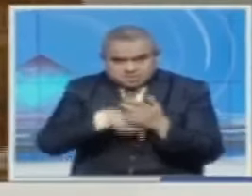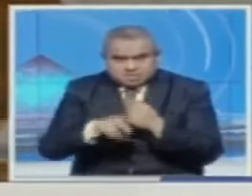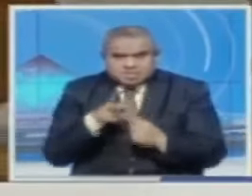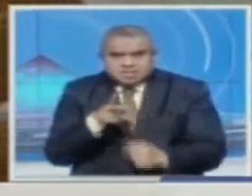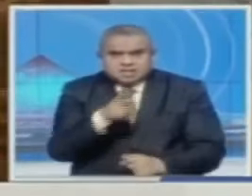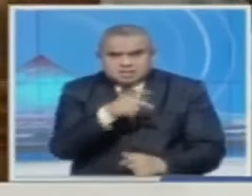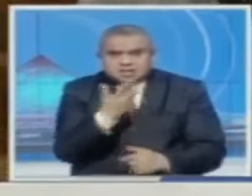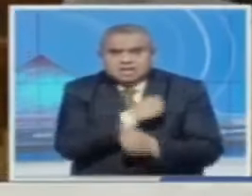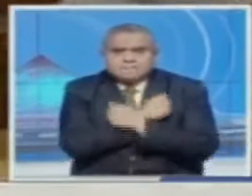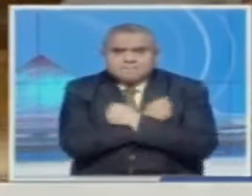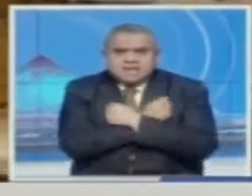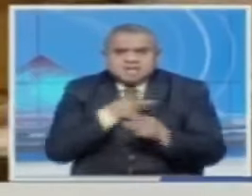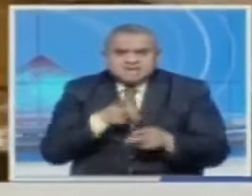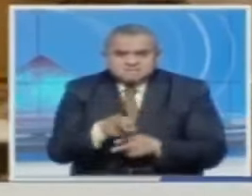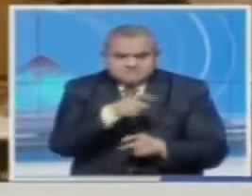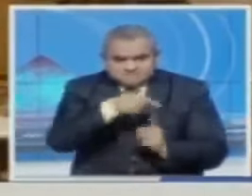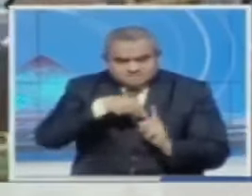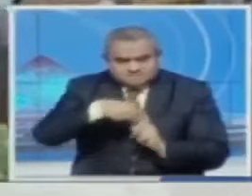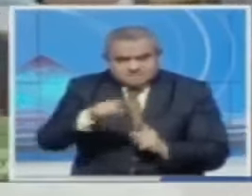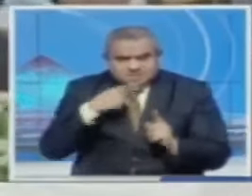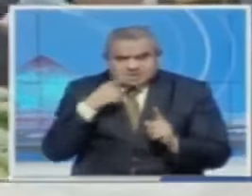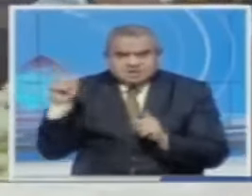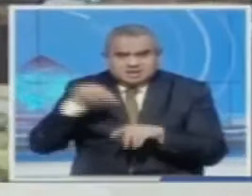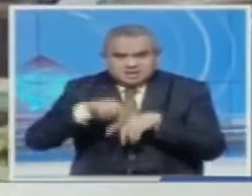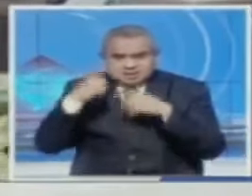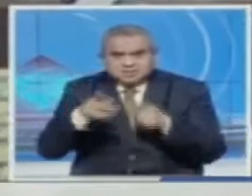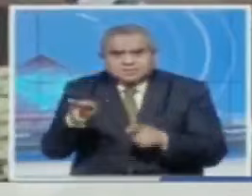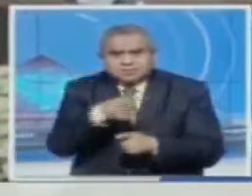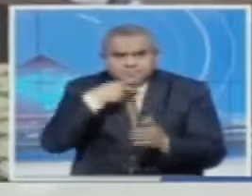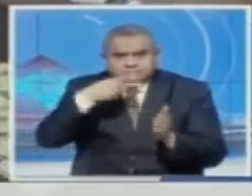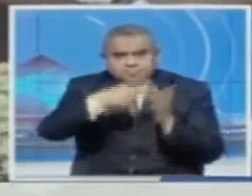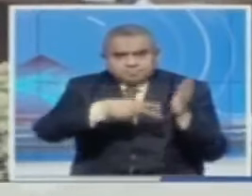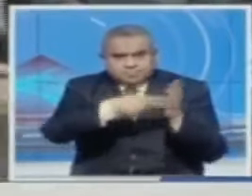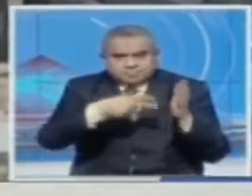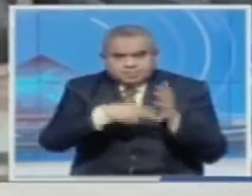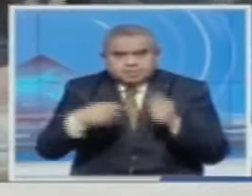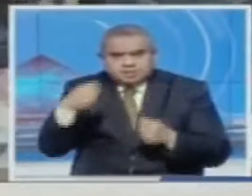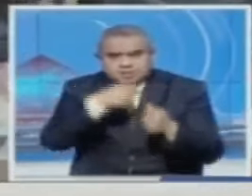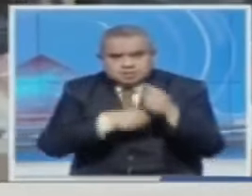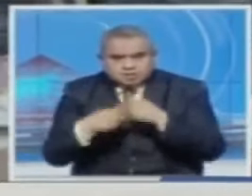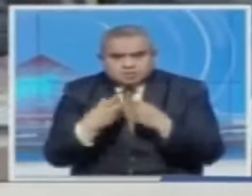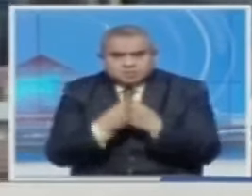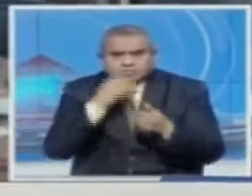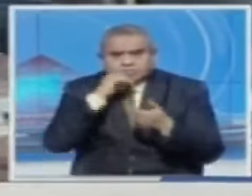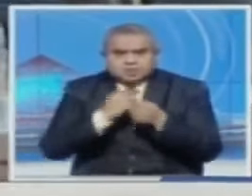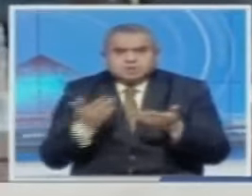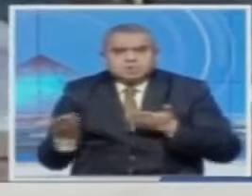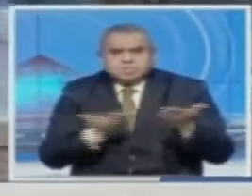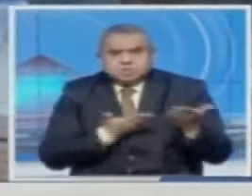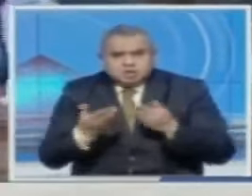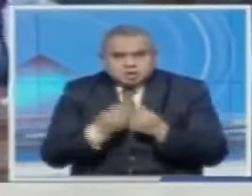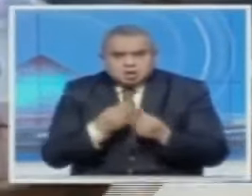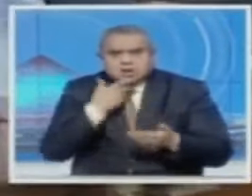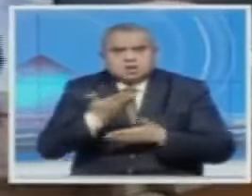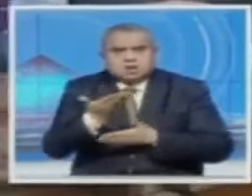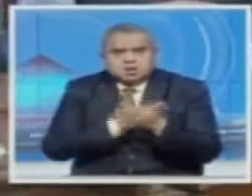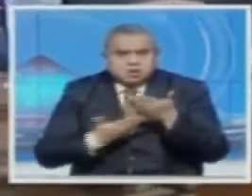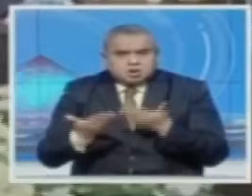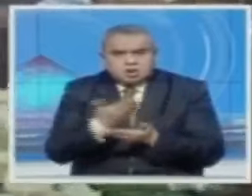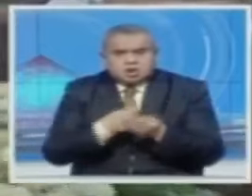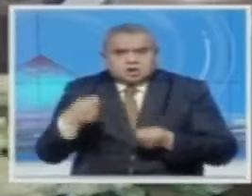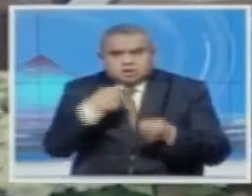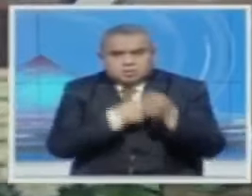المصري الكبير. وتناول الجانبان كذلك أفاق التعاون الاقتصادي وزيادة التبادل التجاري وتعزيز الاستثمارات في